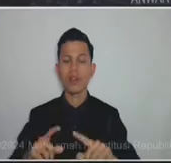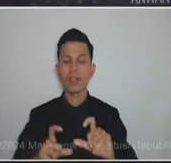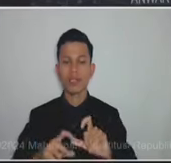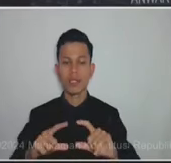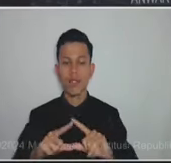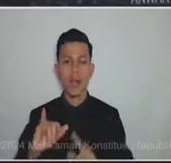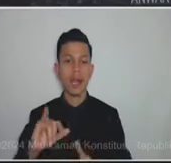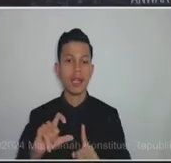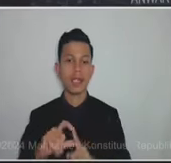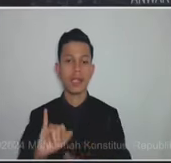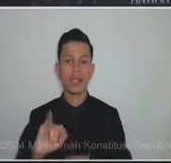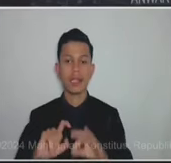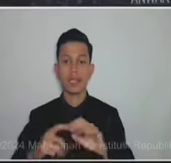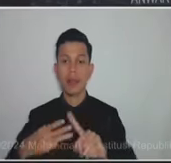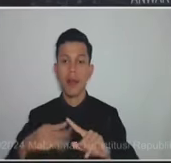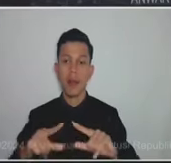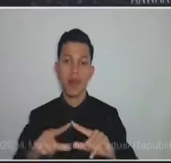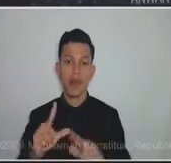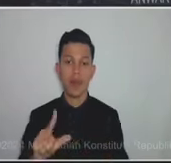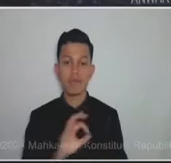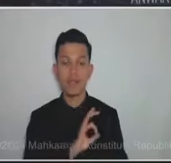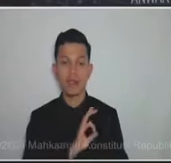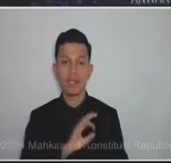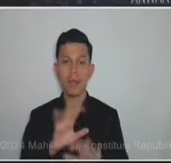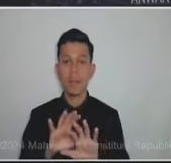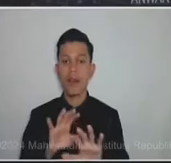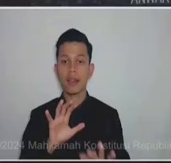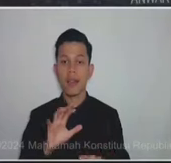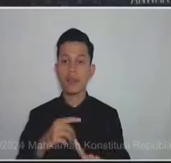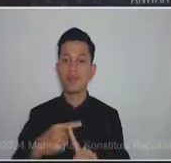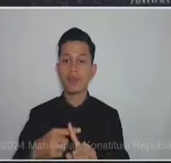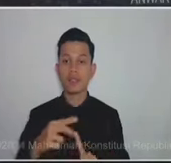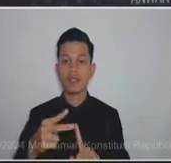presiden partai buru dan Feri